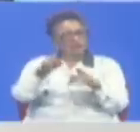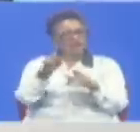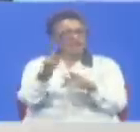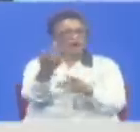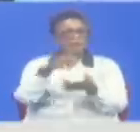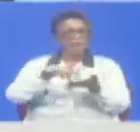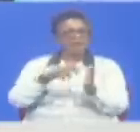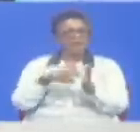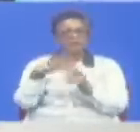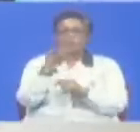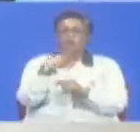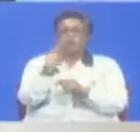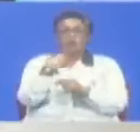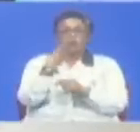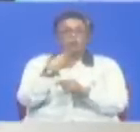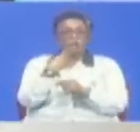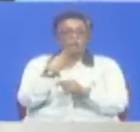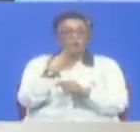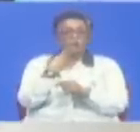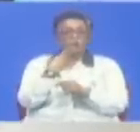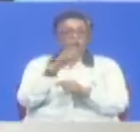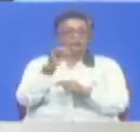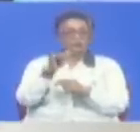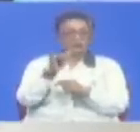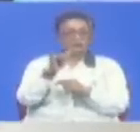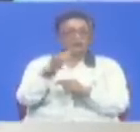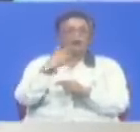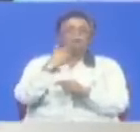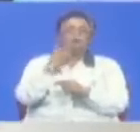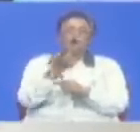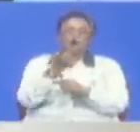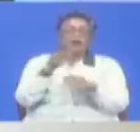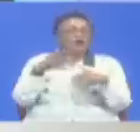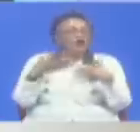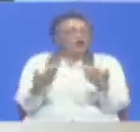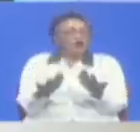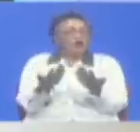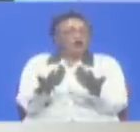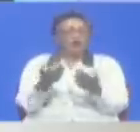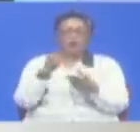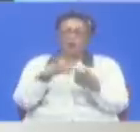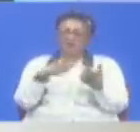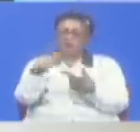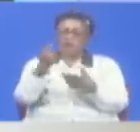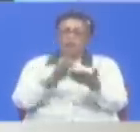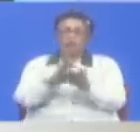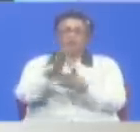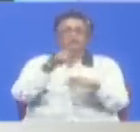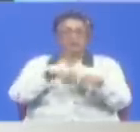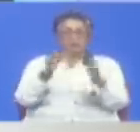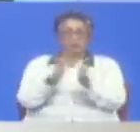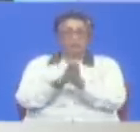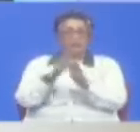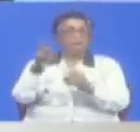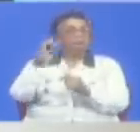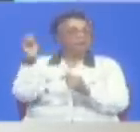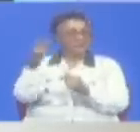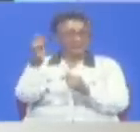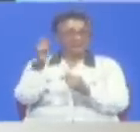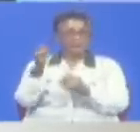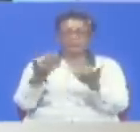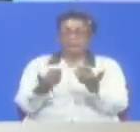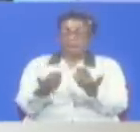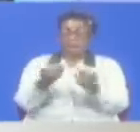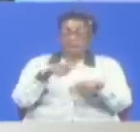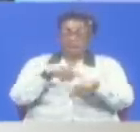ni nani ndo rubani wa rais wa taifa na anafikiria au anapitia kila anapokuwa na rais. Je, mienendo na tabia ya rais